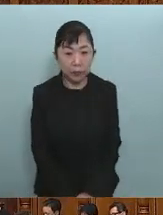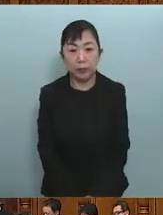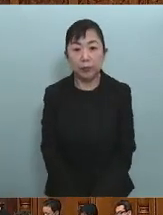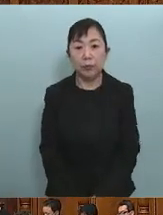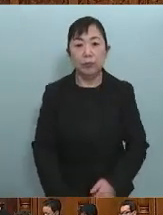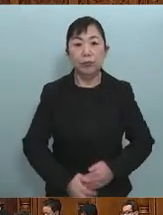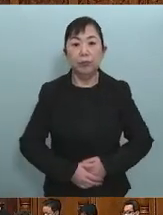お